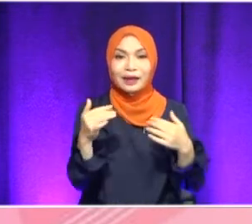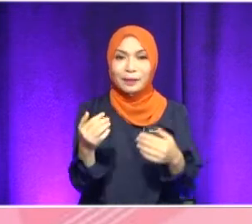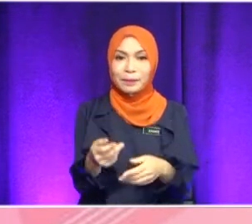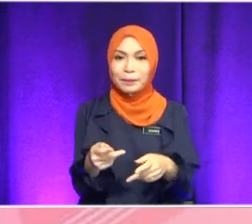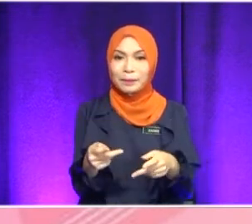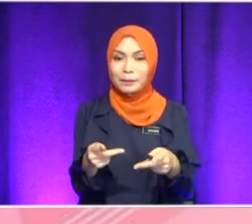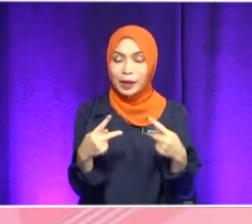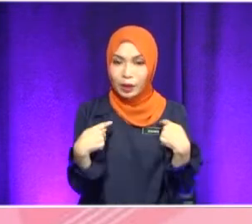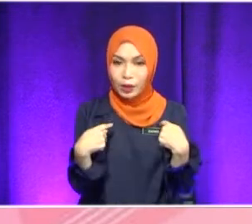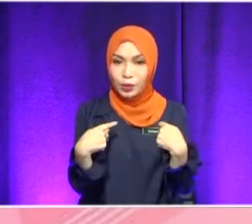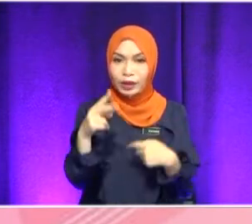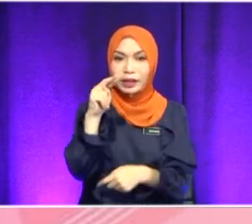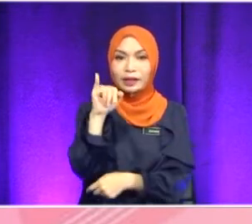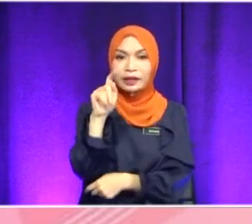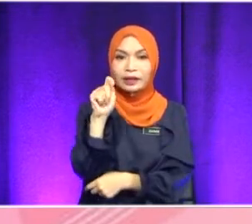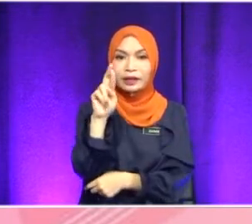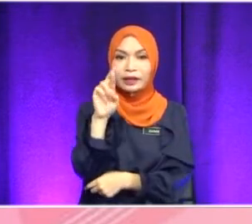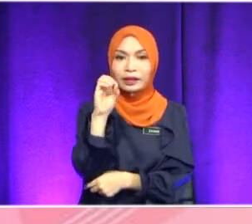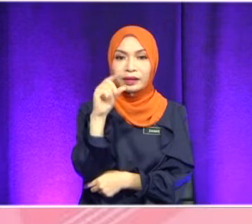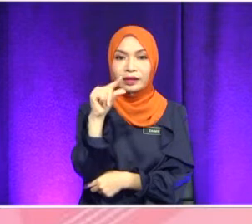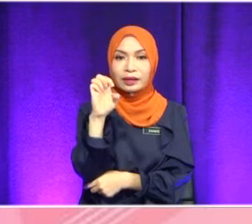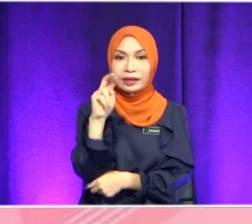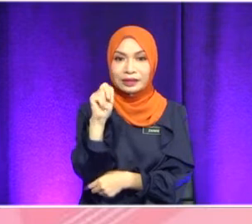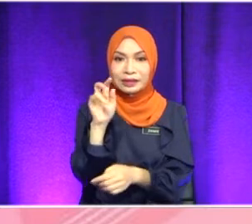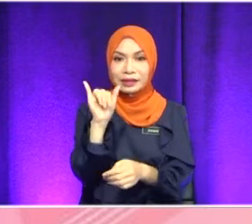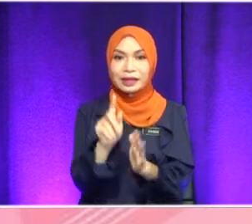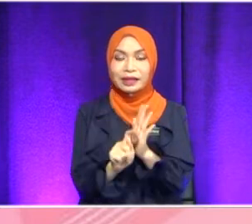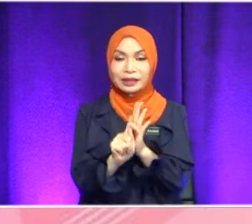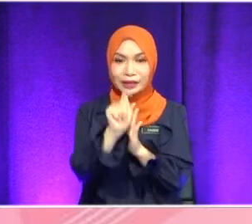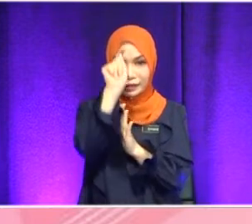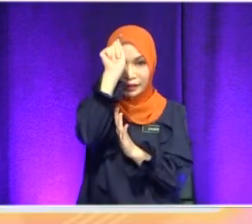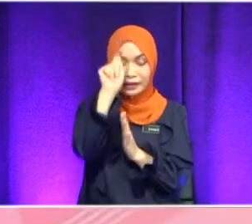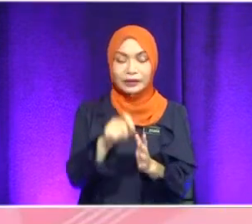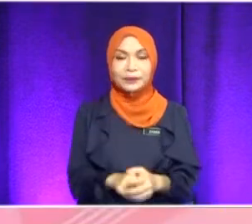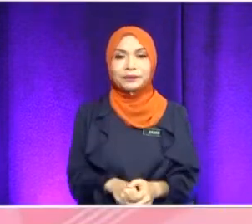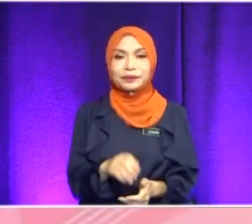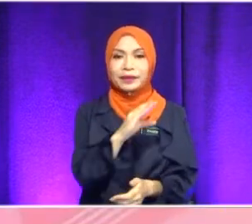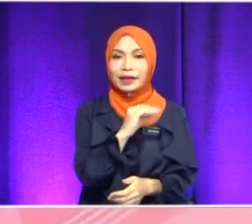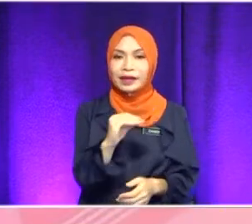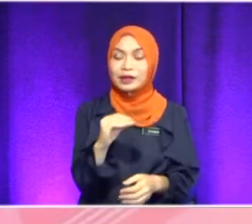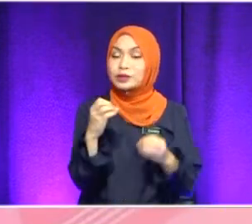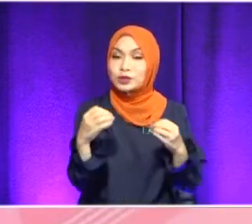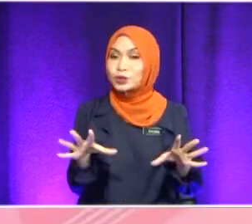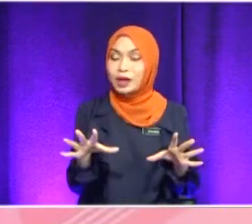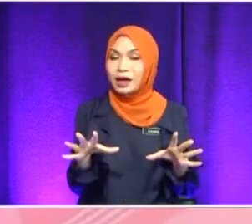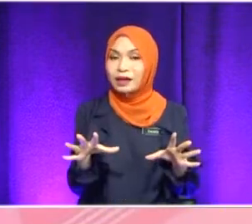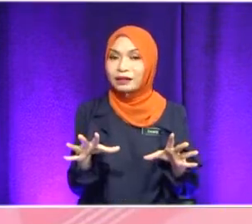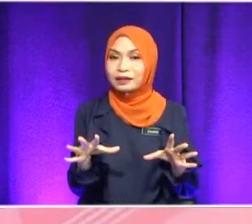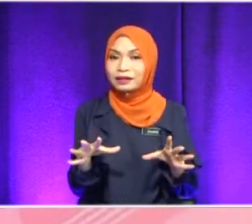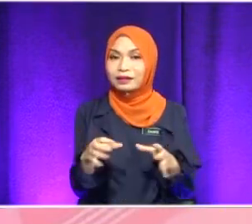kubis Oke bila data 6 dengan pokok Kobe digantikan dengan pokok kubis Oke kita dapat lihat dekat sini